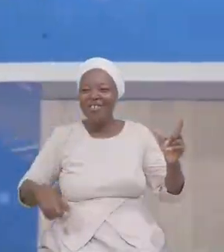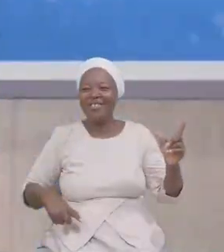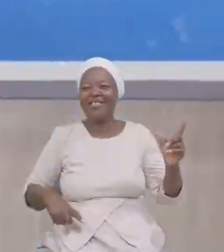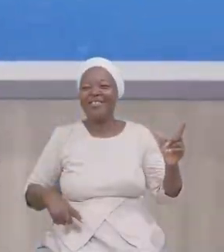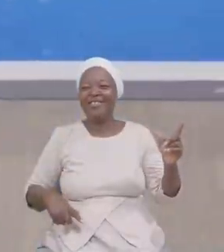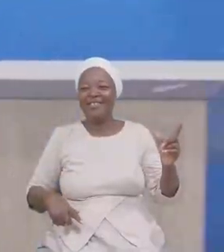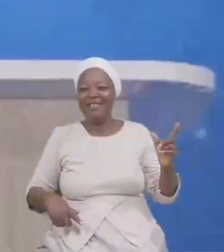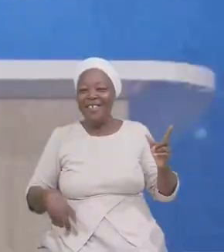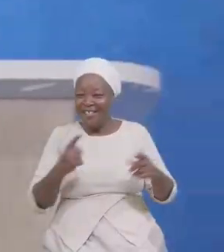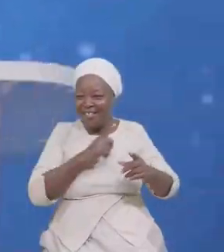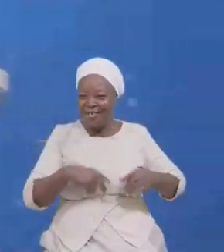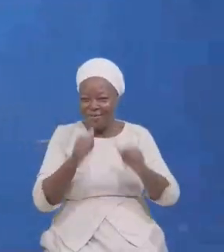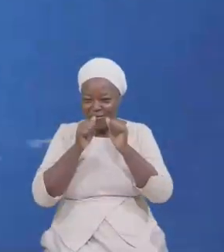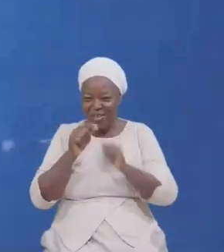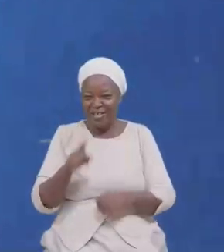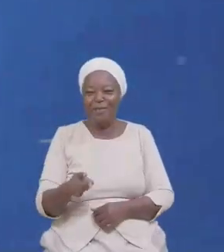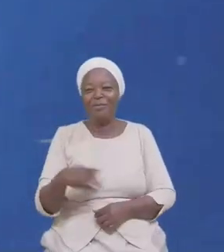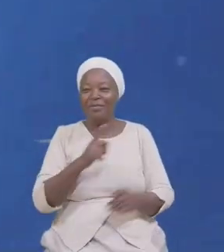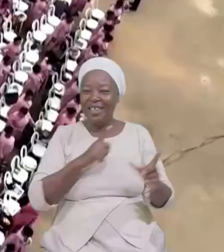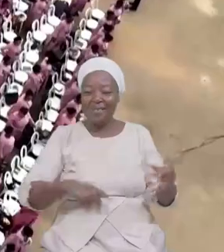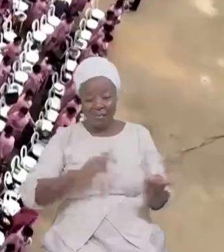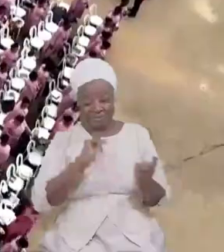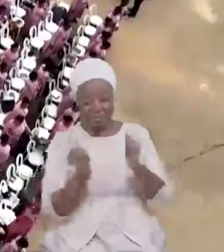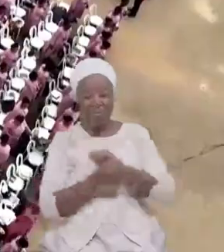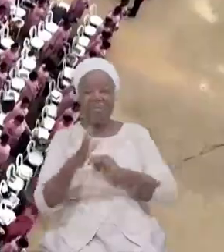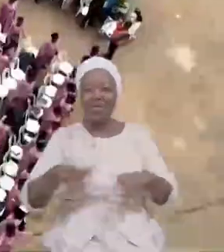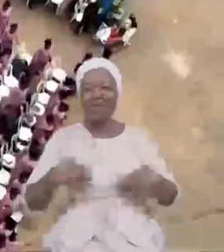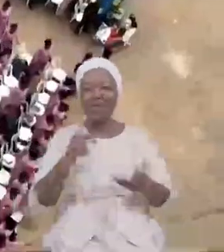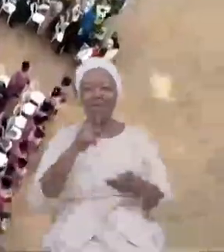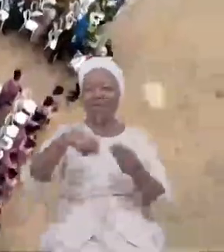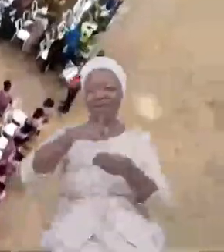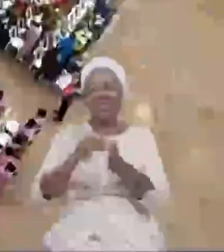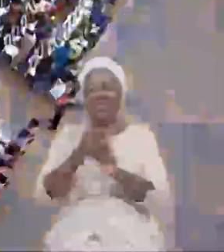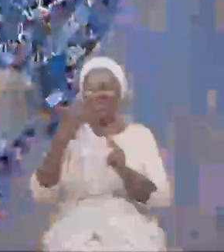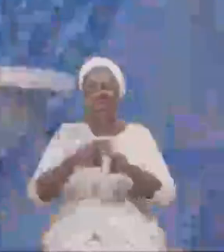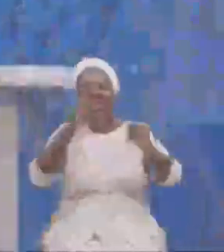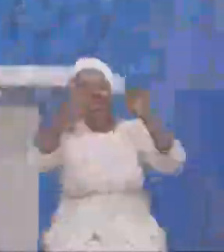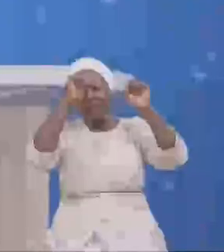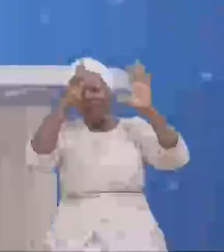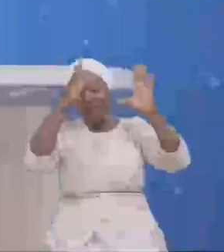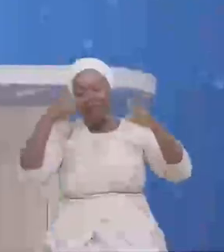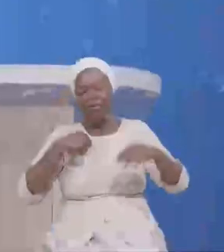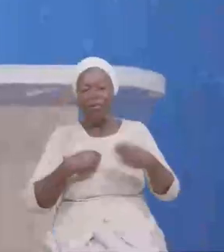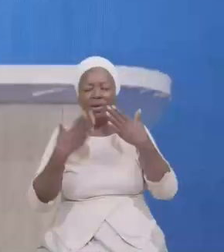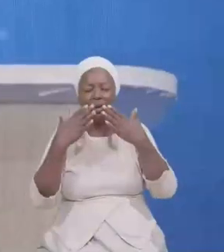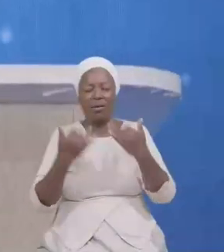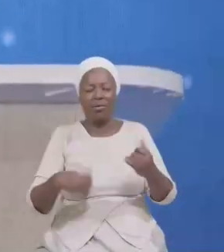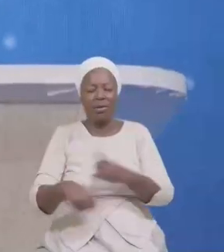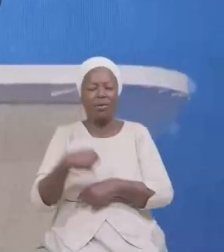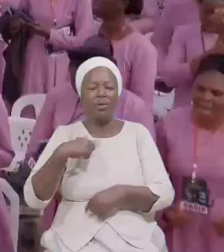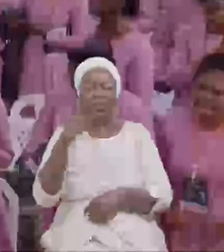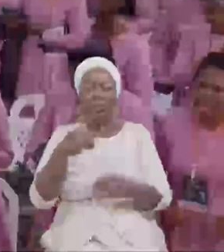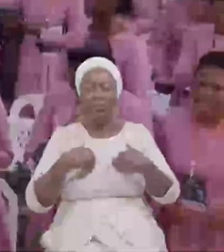Que Dieu vous bénisse aujourd'hui, et que Dieu transforme votre vie. Père, nous te remercions aujourd'hui, tu nous